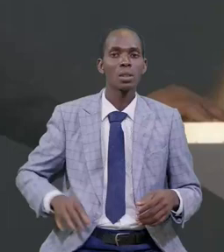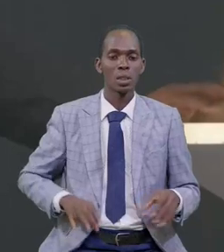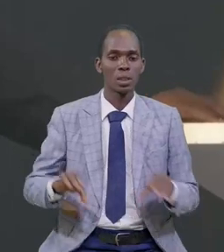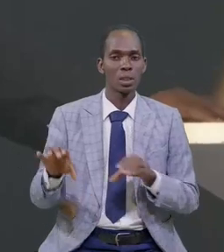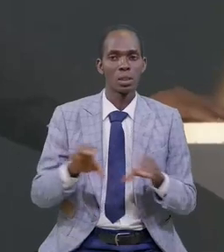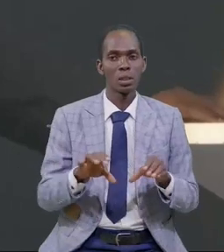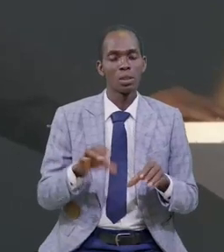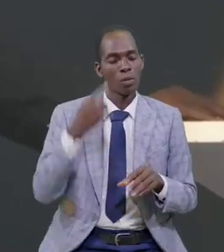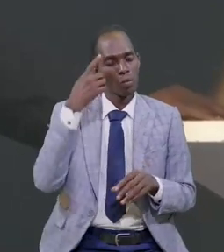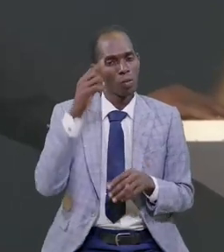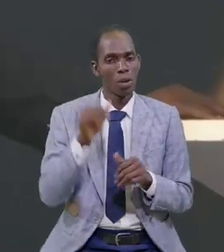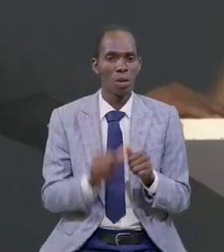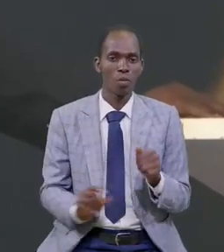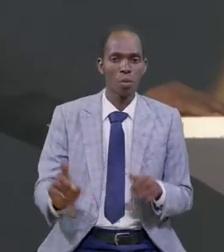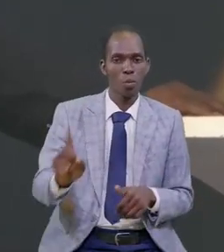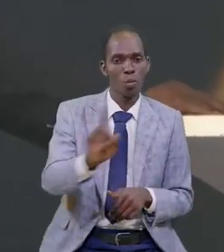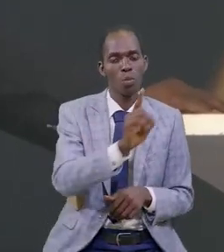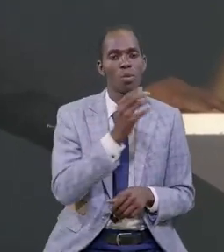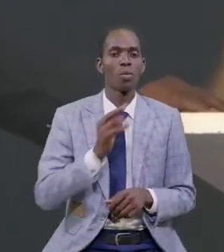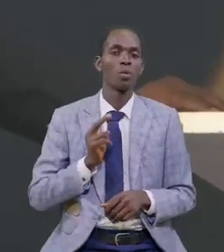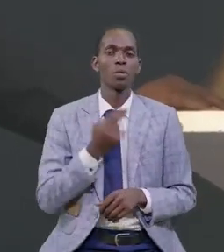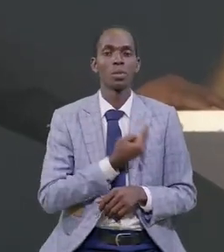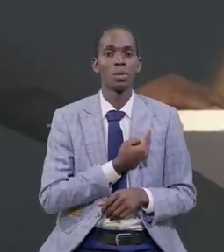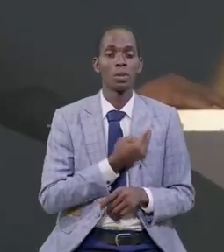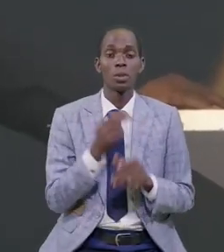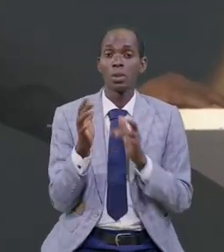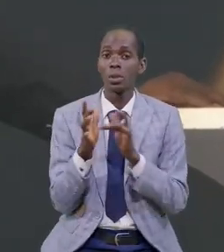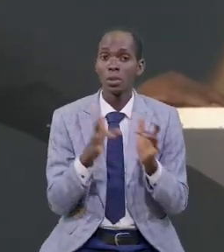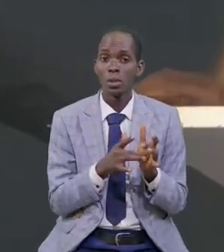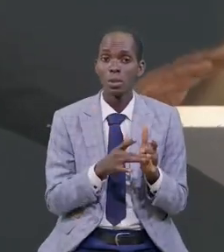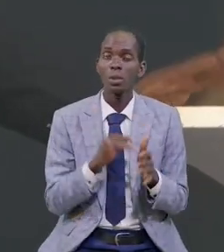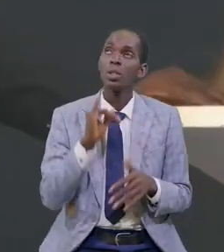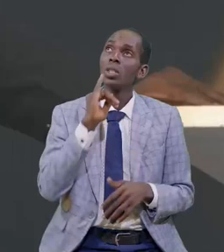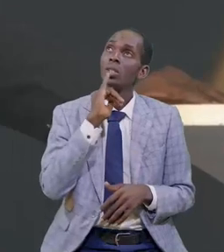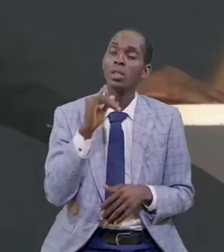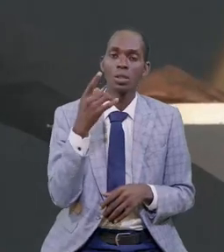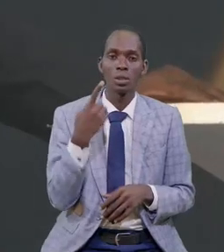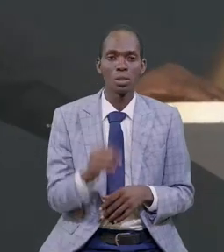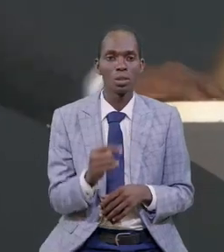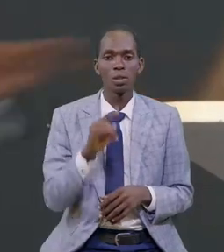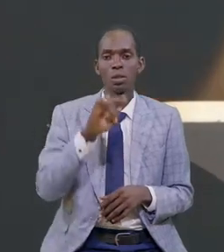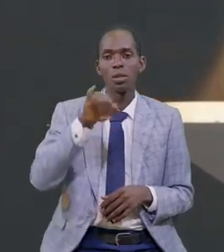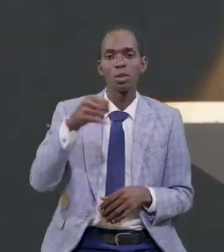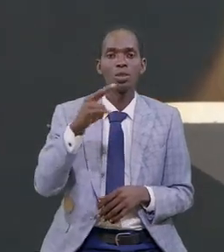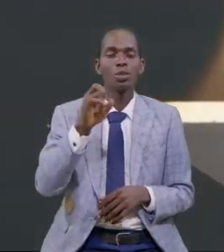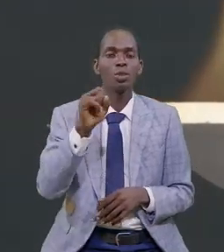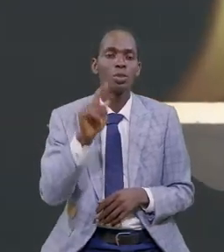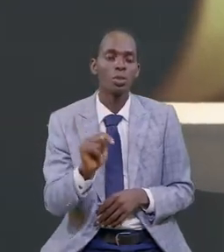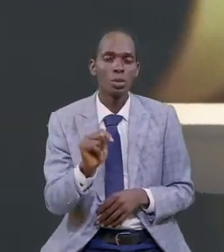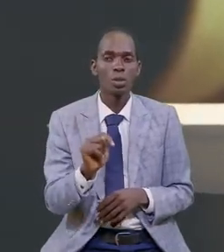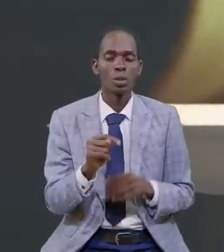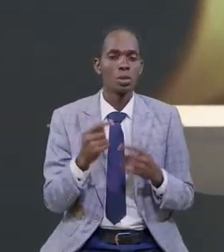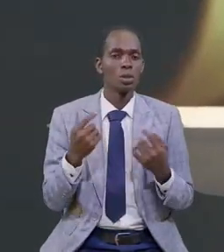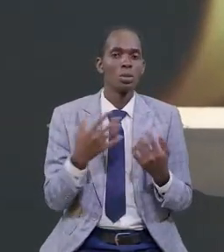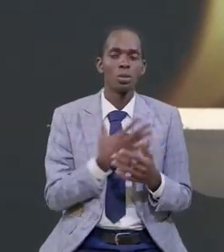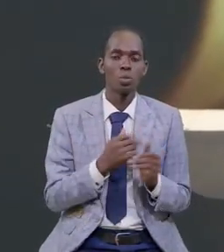chacun de nous Jésus le juste celui le Sauveur